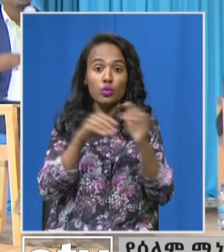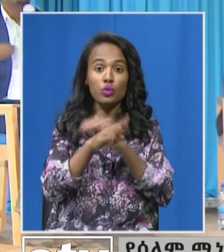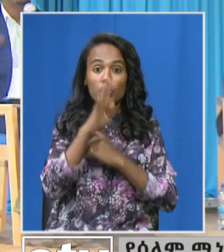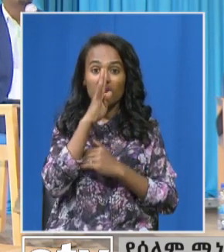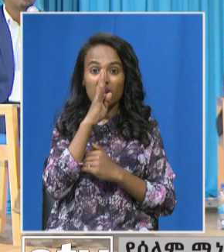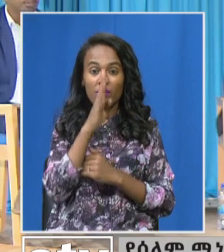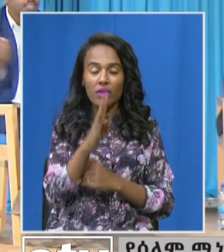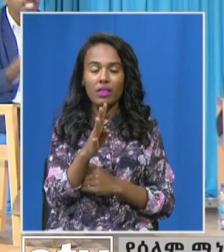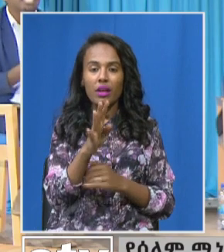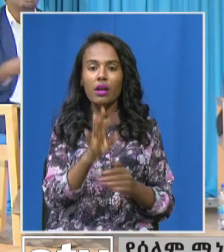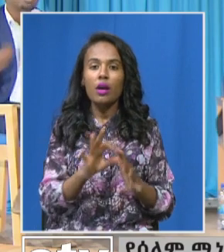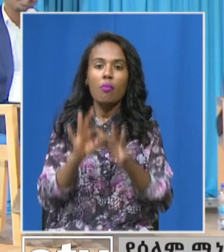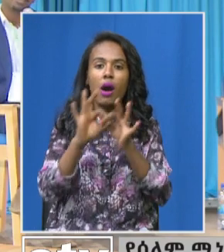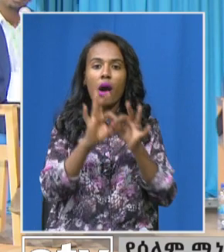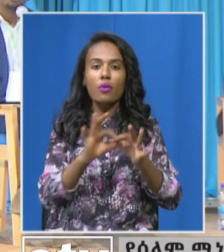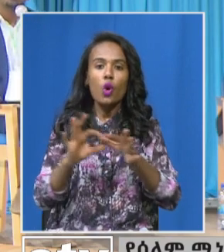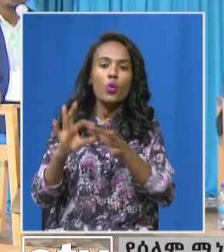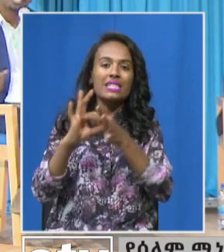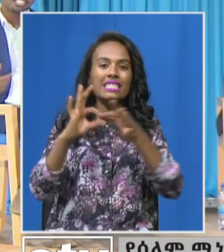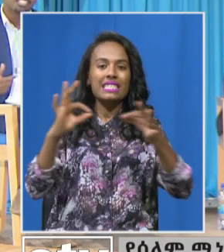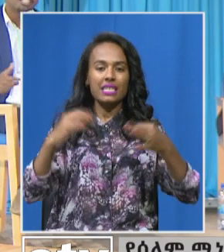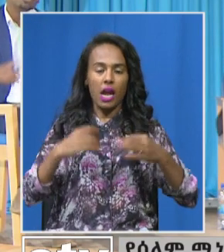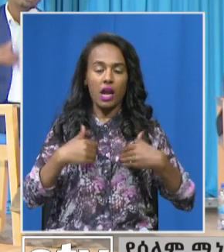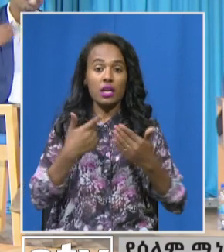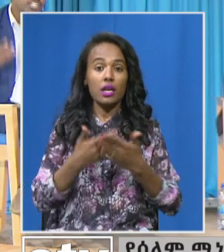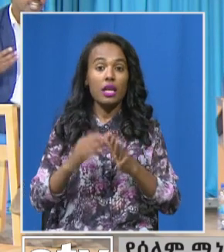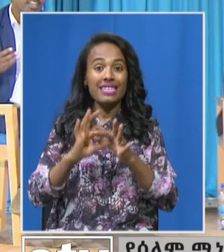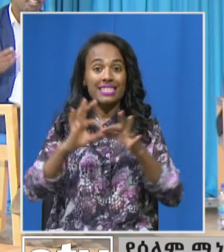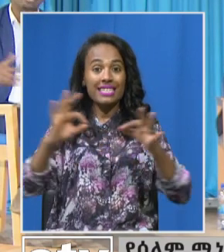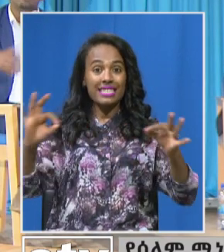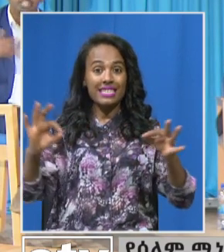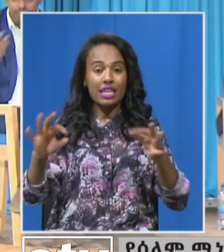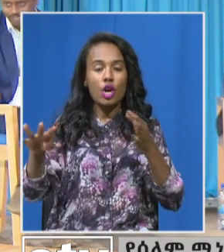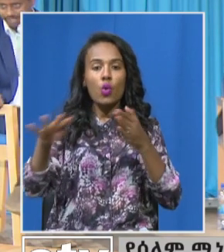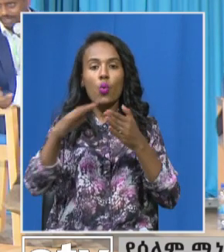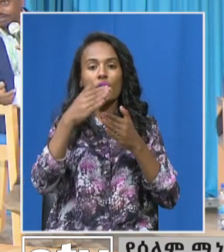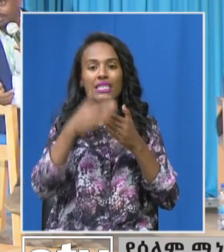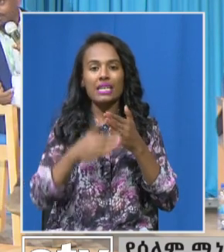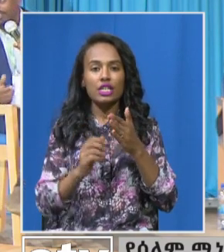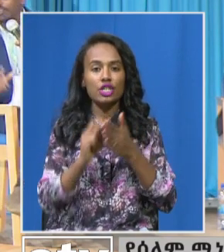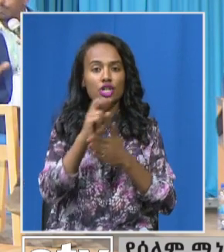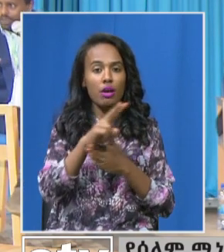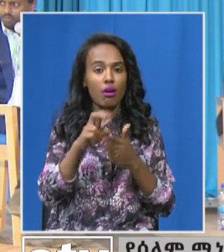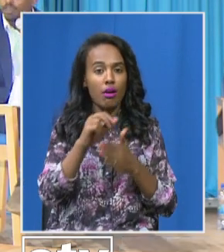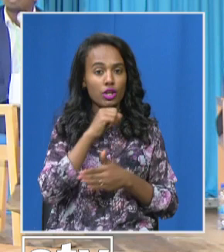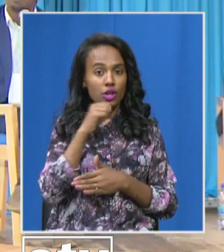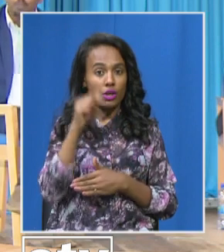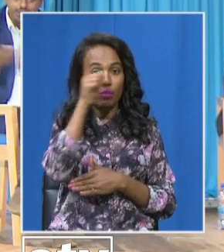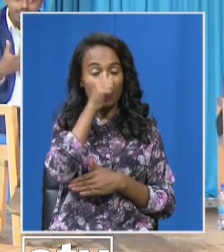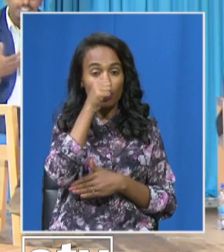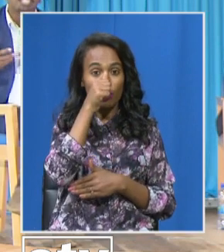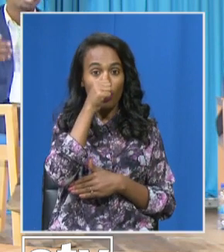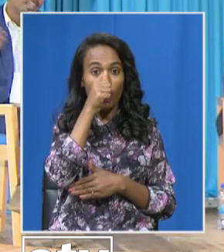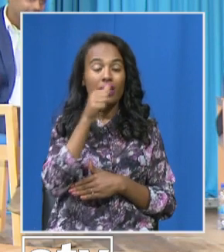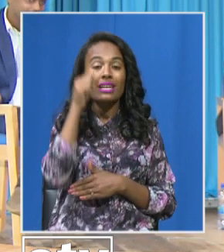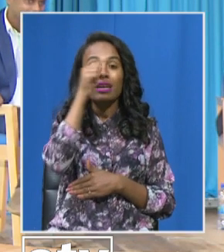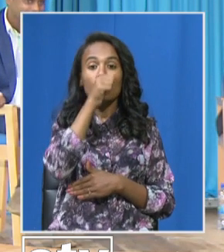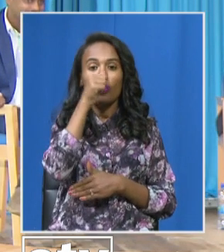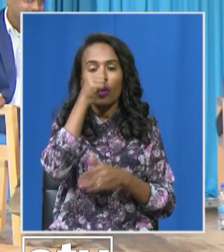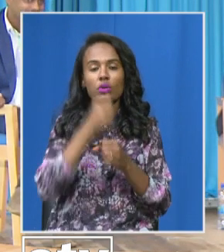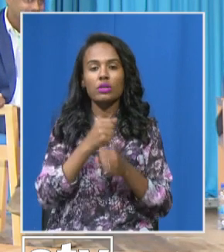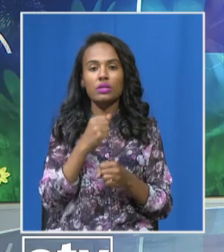የተፈጠረ ማህበራዊ ትስስር አለ። ያ ትስስር ወሰን ይሻገራል፣ ዘመን ይሻገራል፣ ኢትዮጵያዊ በኢትዮጵያዊነት